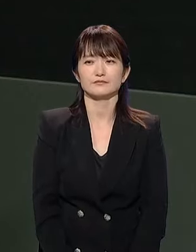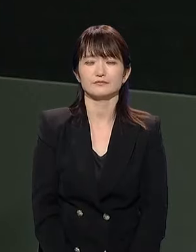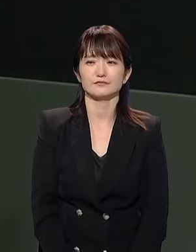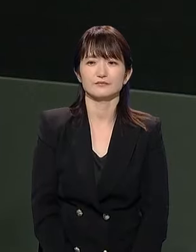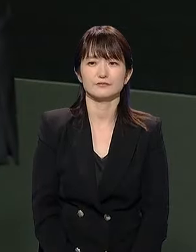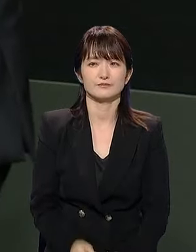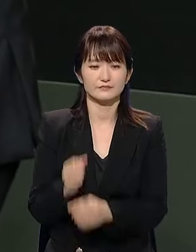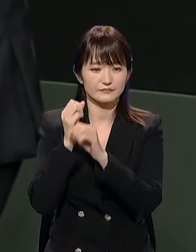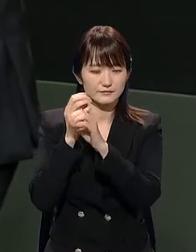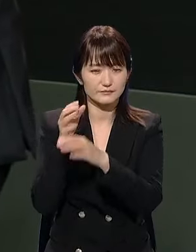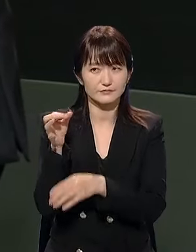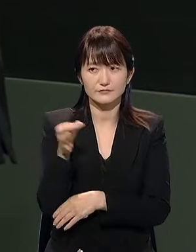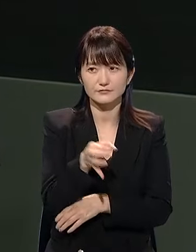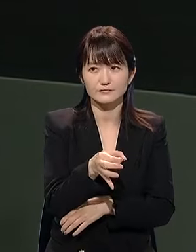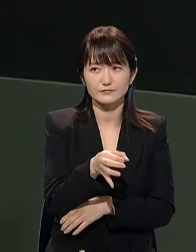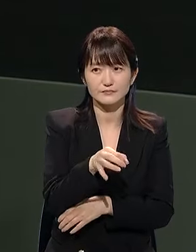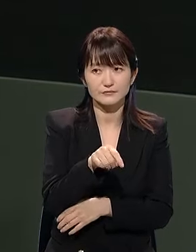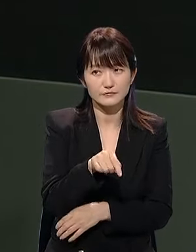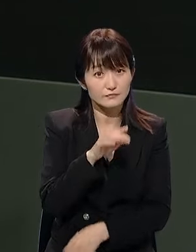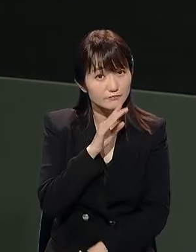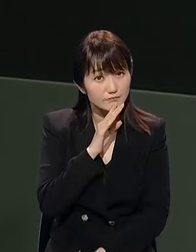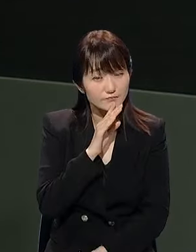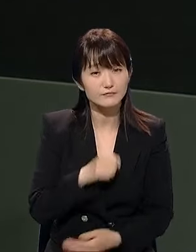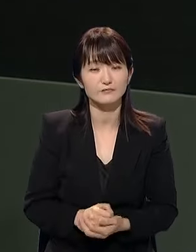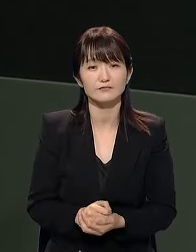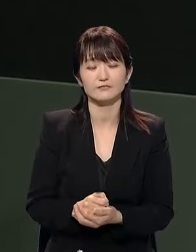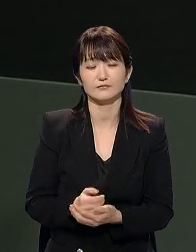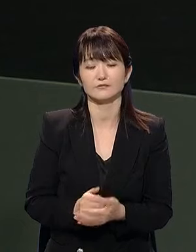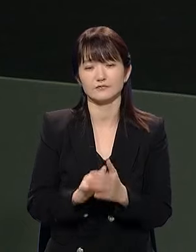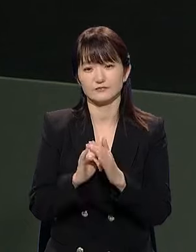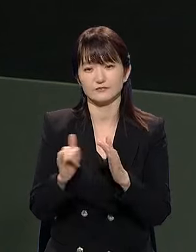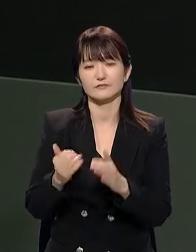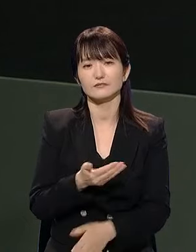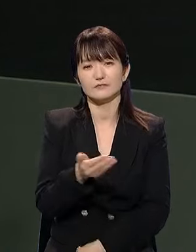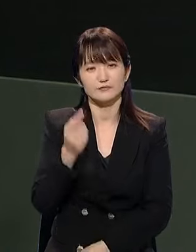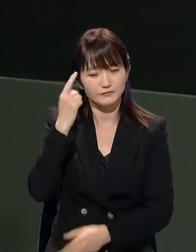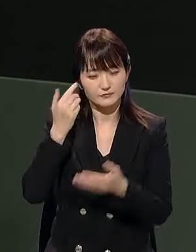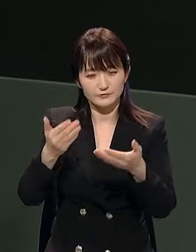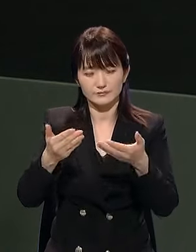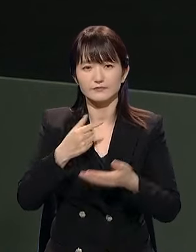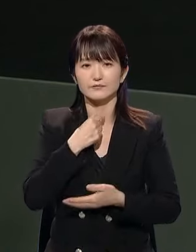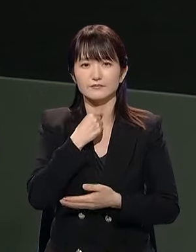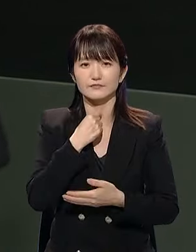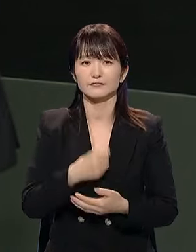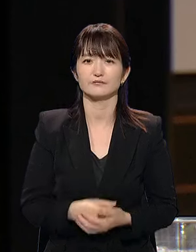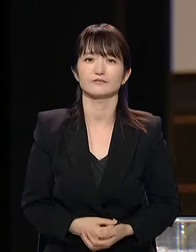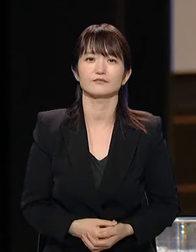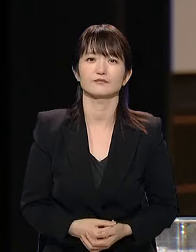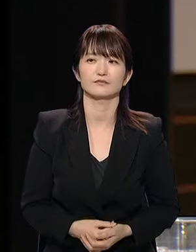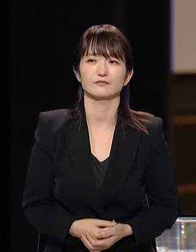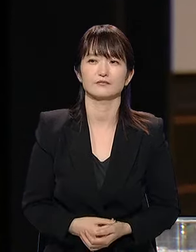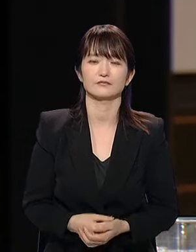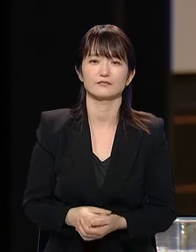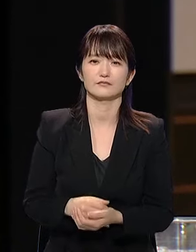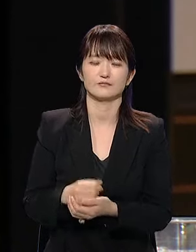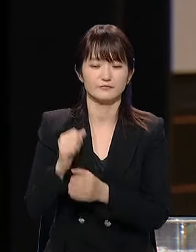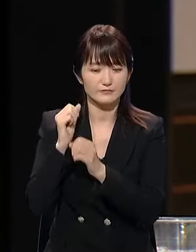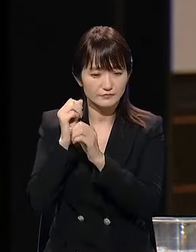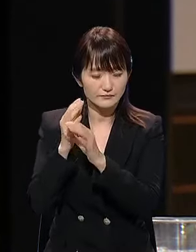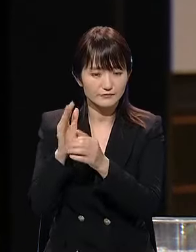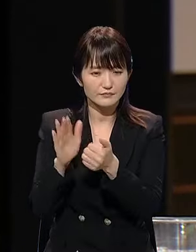경조사비 이게 맞나요 자 집단 지성의 판단을 받아보고 싶으시다면서 연락을 주셨네요네 경조사비를 못 주겠다는 총무 때문에